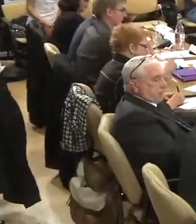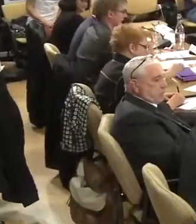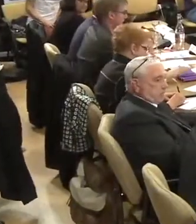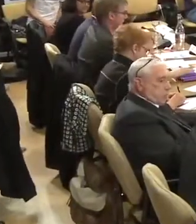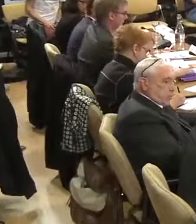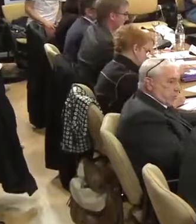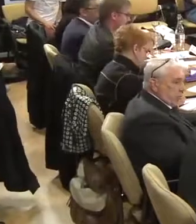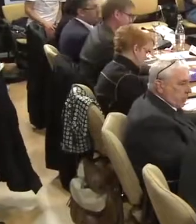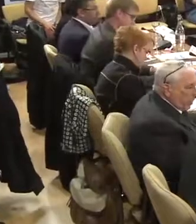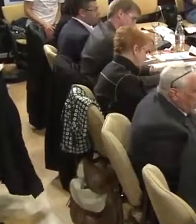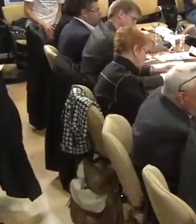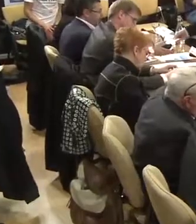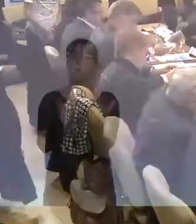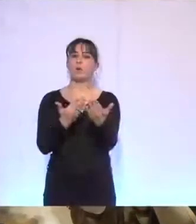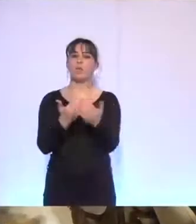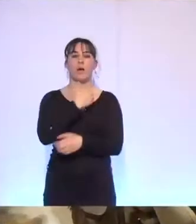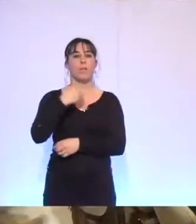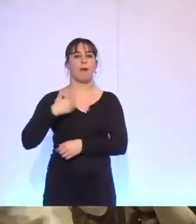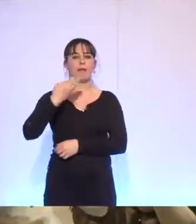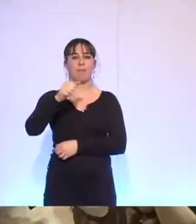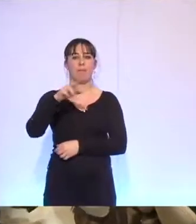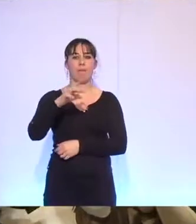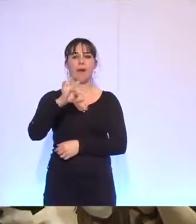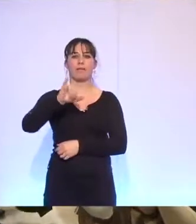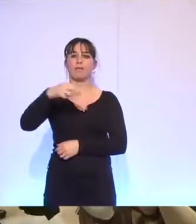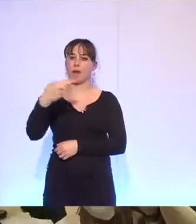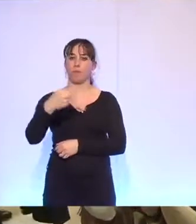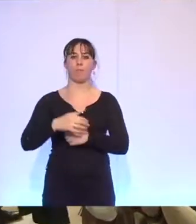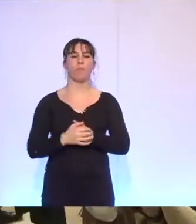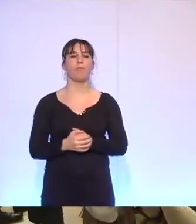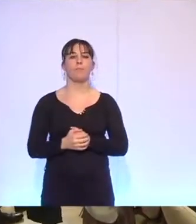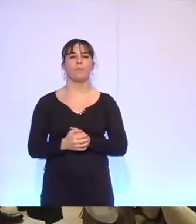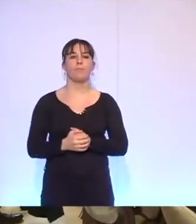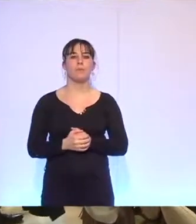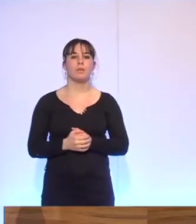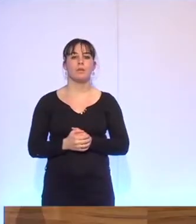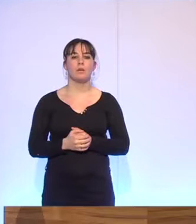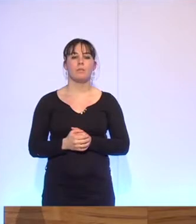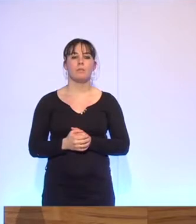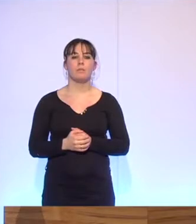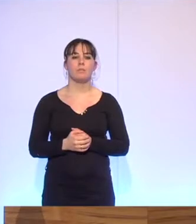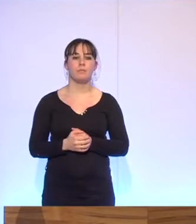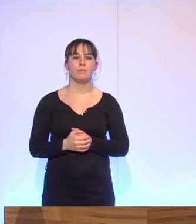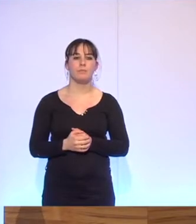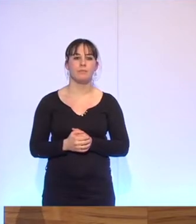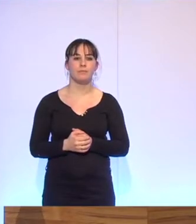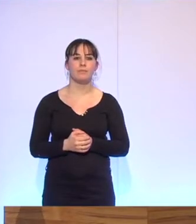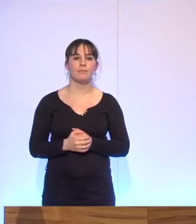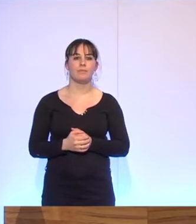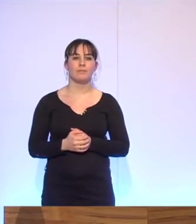Donc, première adjointe, Elisa Martin. Qu'est-ce que je dis les journées de compétences ? J'ai pas, non.